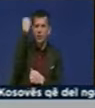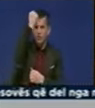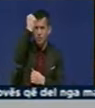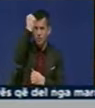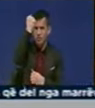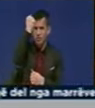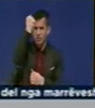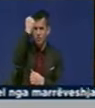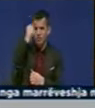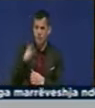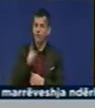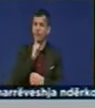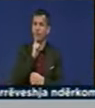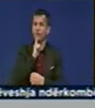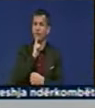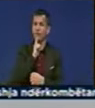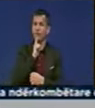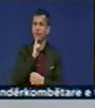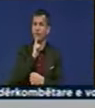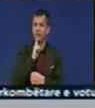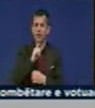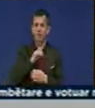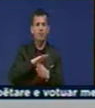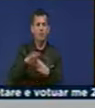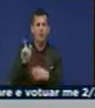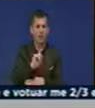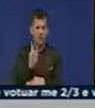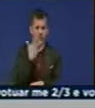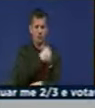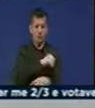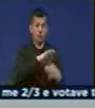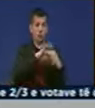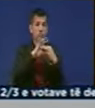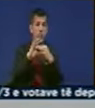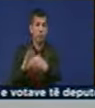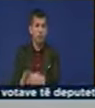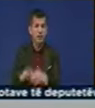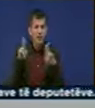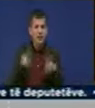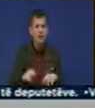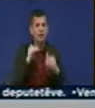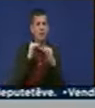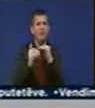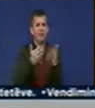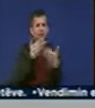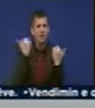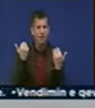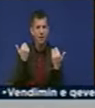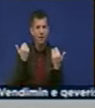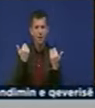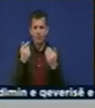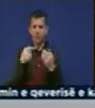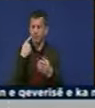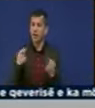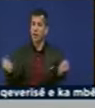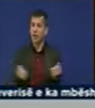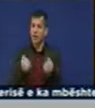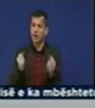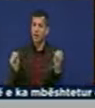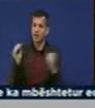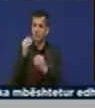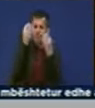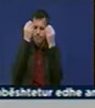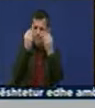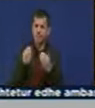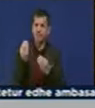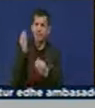të cilave po mohohet drejtësia dhe sot 15 vite pas. Të angazhohemi, nderuara ministre, për